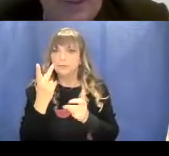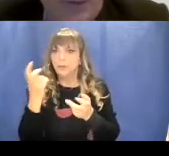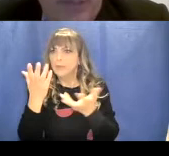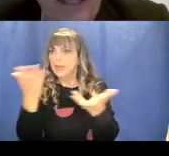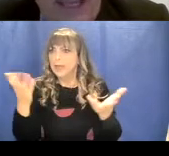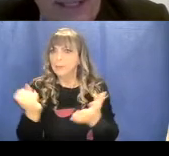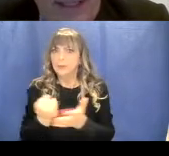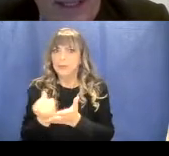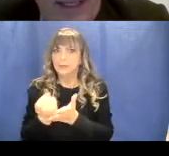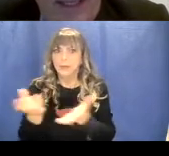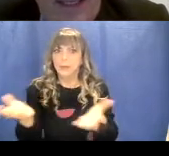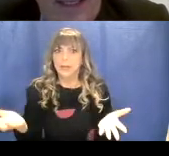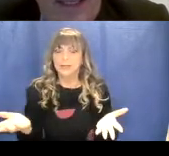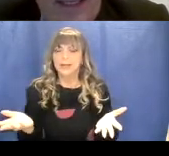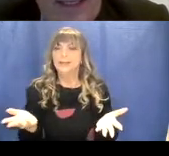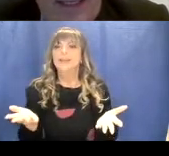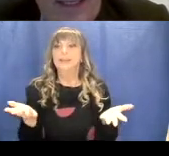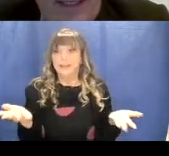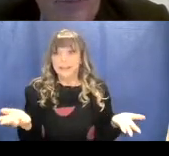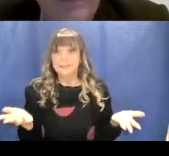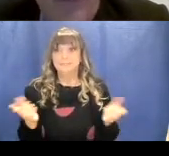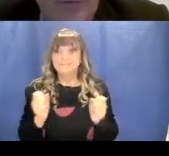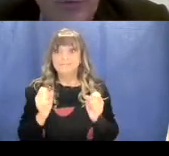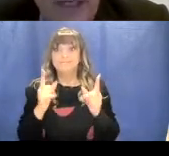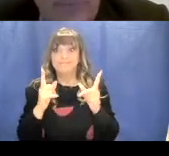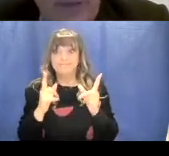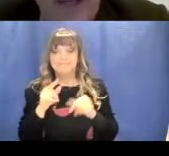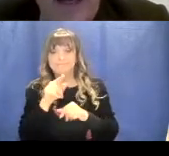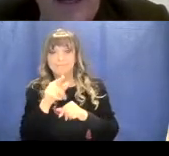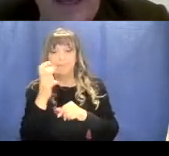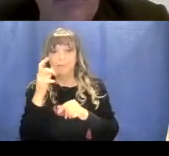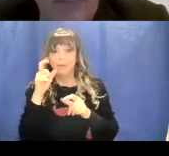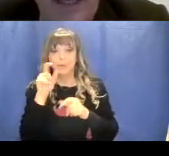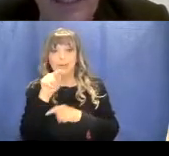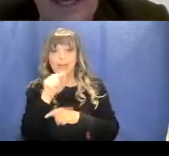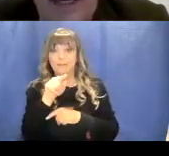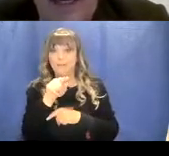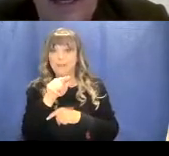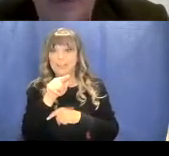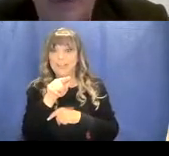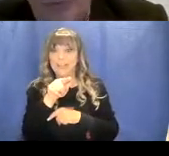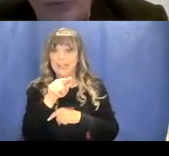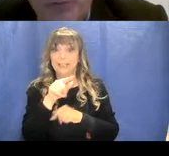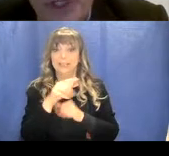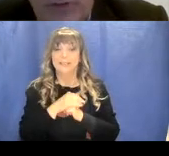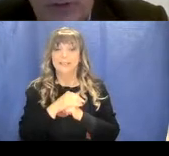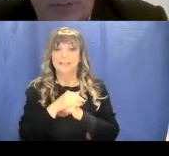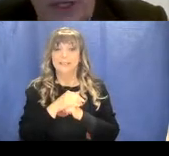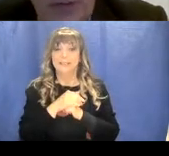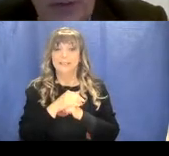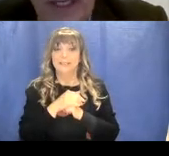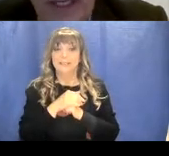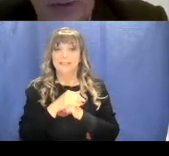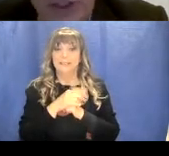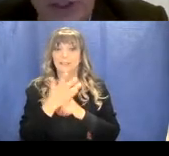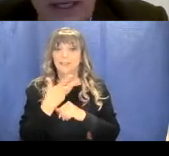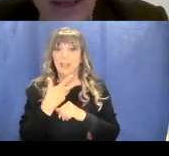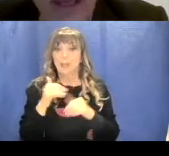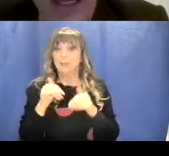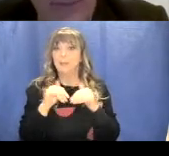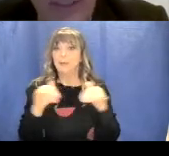sorprendente questa fotografia è presa al nostro cugino al museo di mineralogia